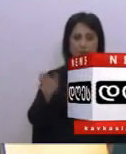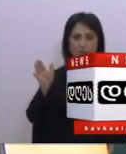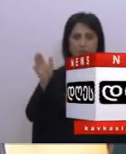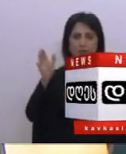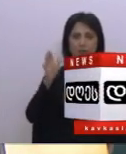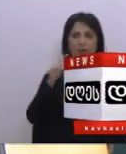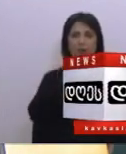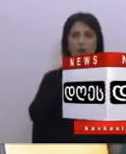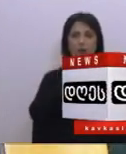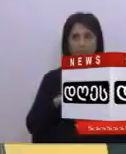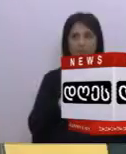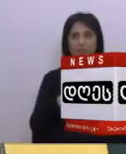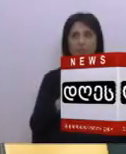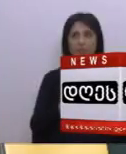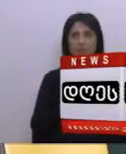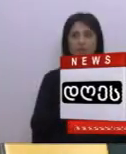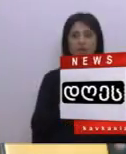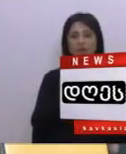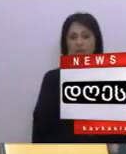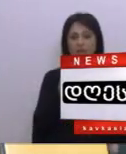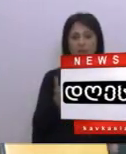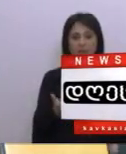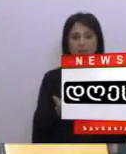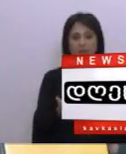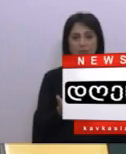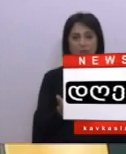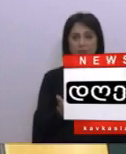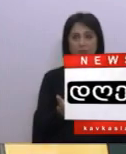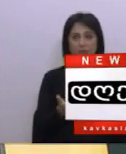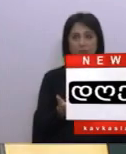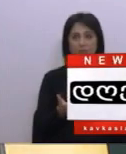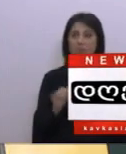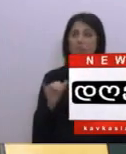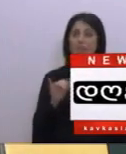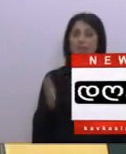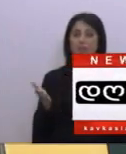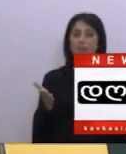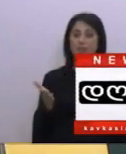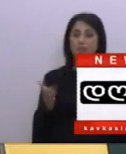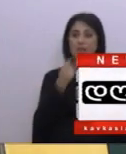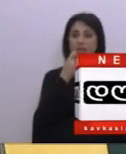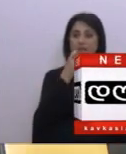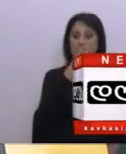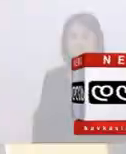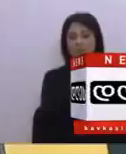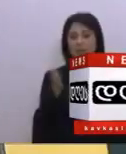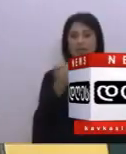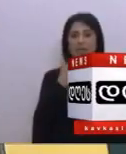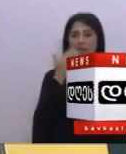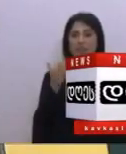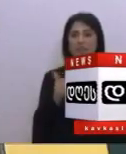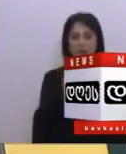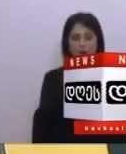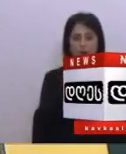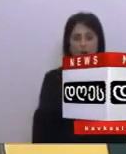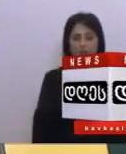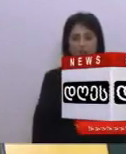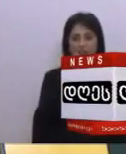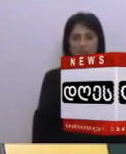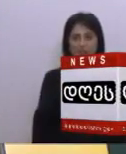ქვეყნის ეკონომიკურ განვითარებაში. რას ხედავთ დღეს? სად არის 11 წლის მერე? რა გააკეთეთ? ყოველ